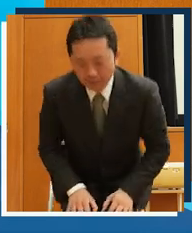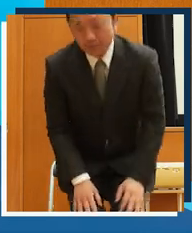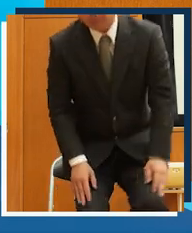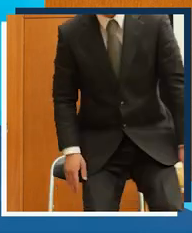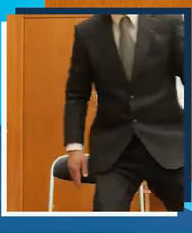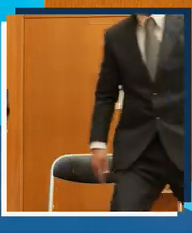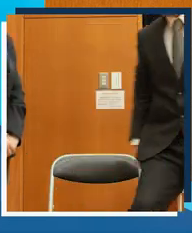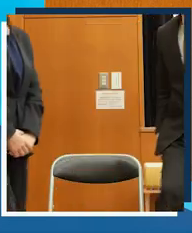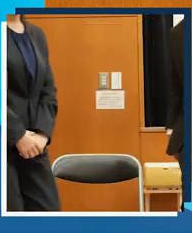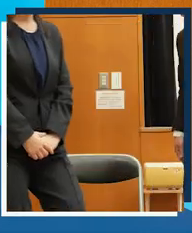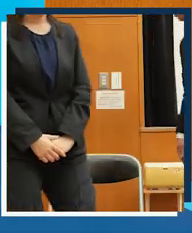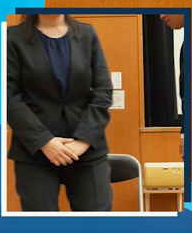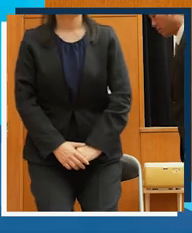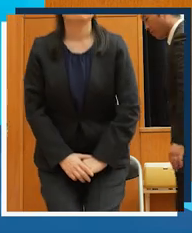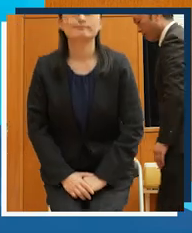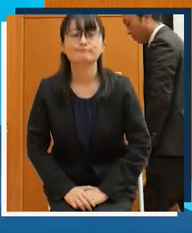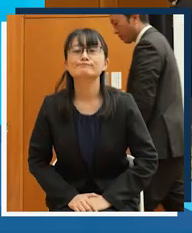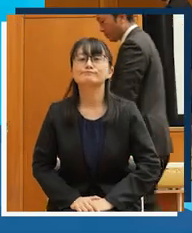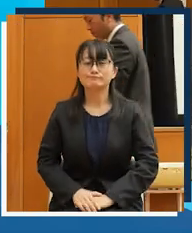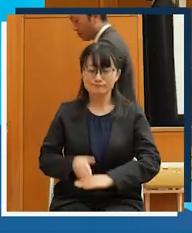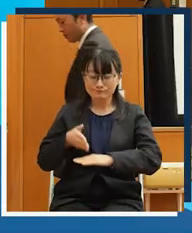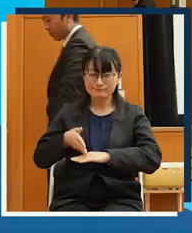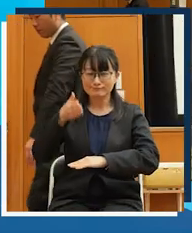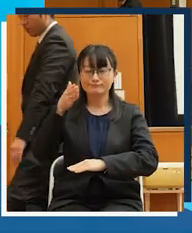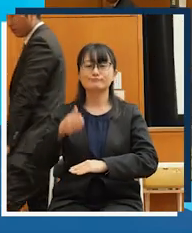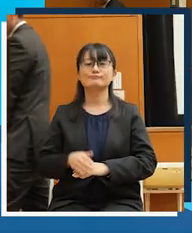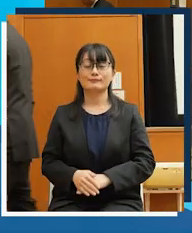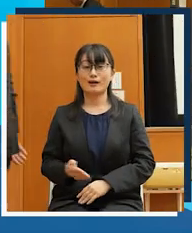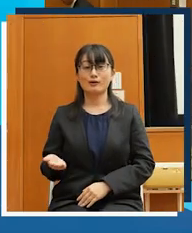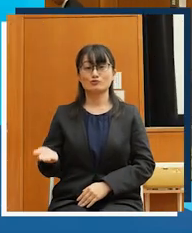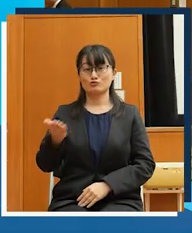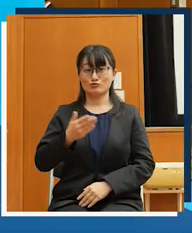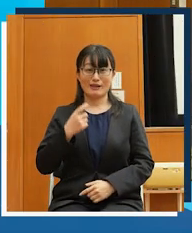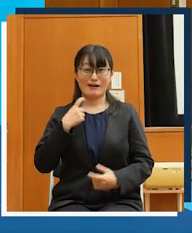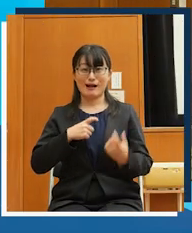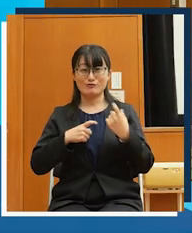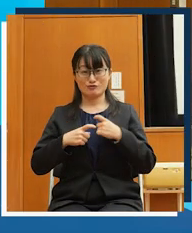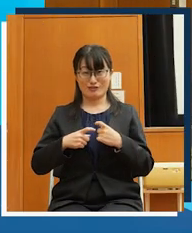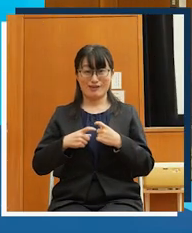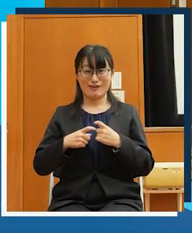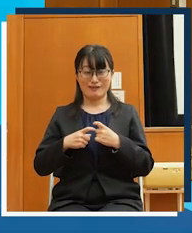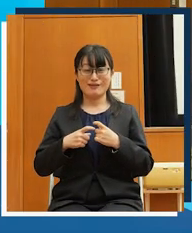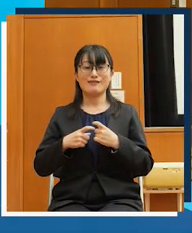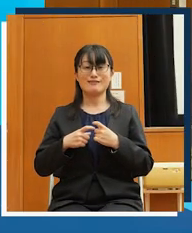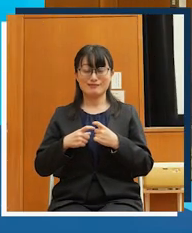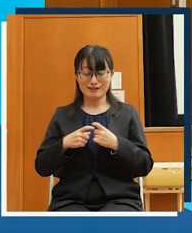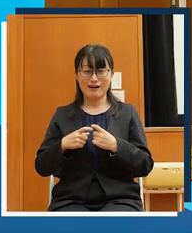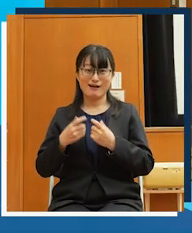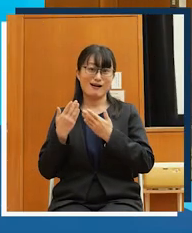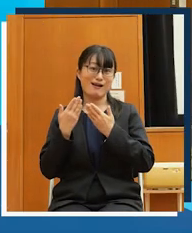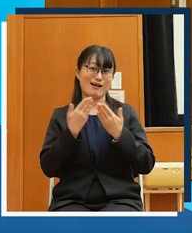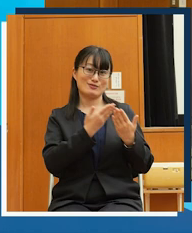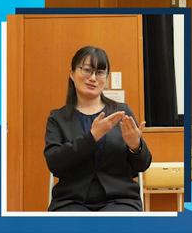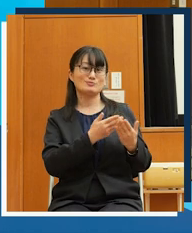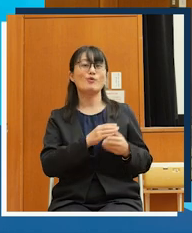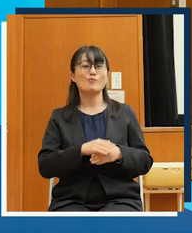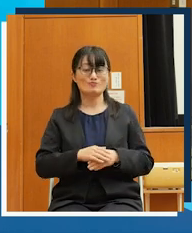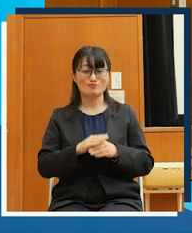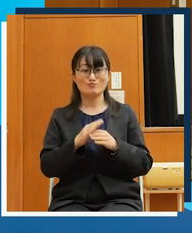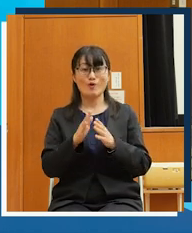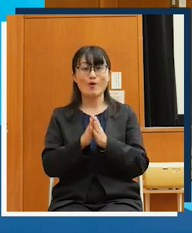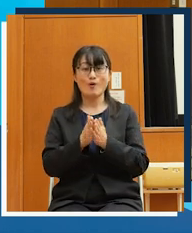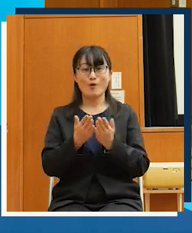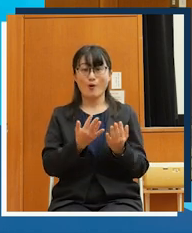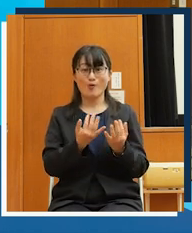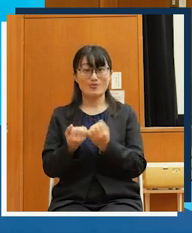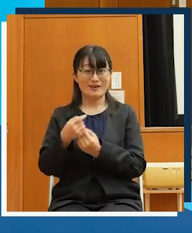ですはいありがとうございます続いてえこれも学生さんからの質問ですけれども本田先生にご